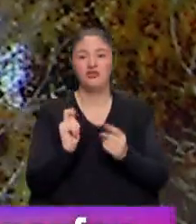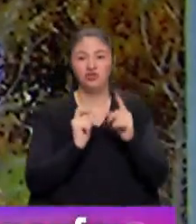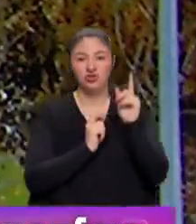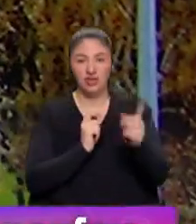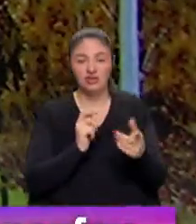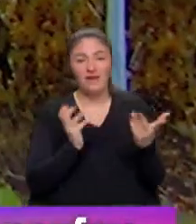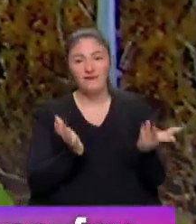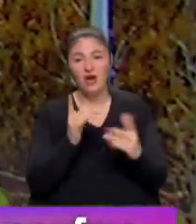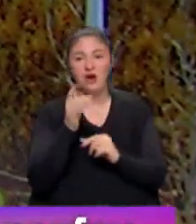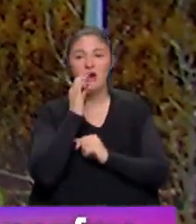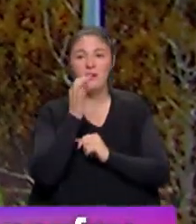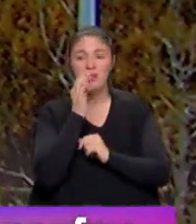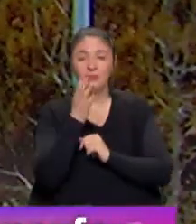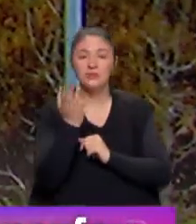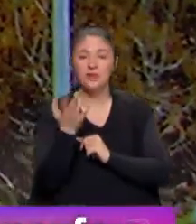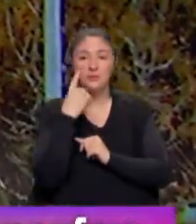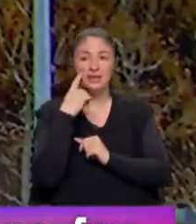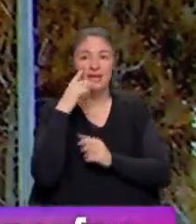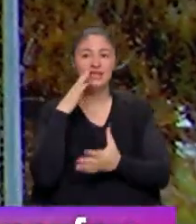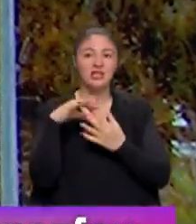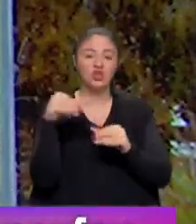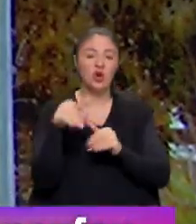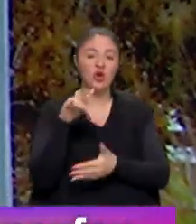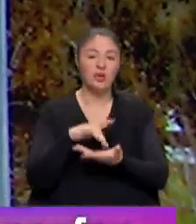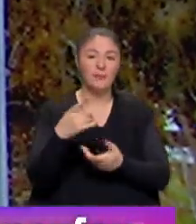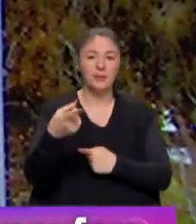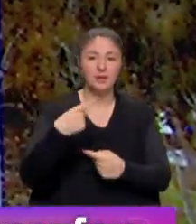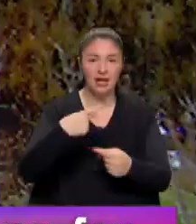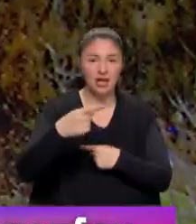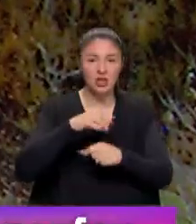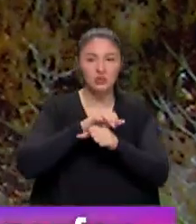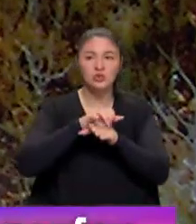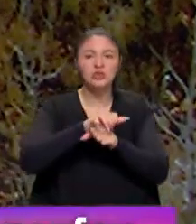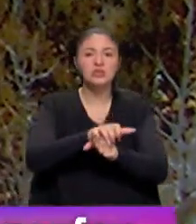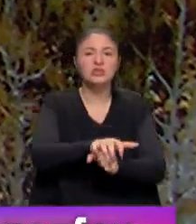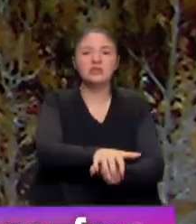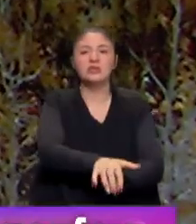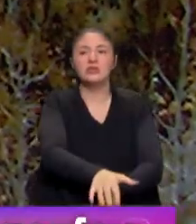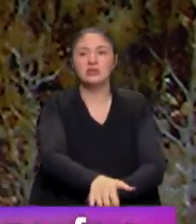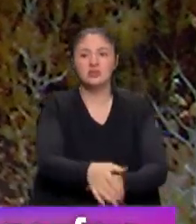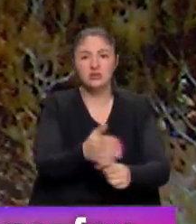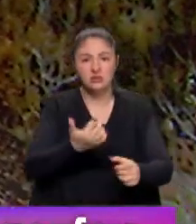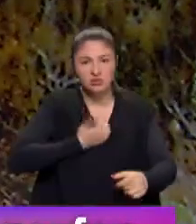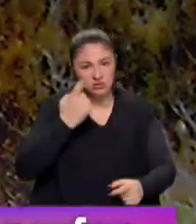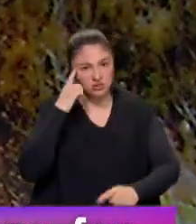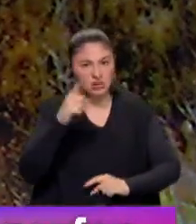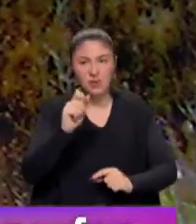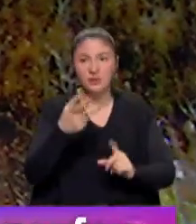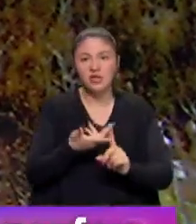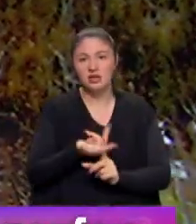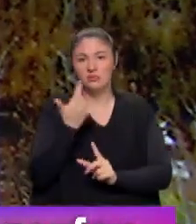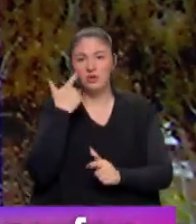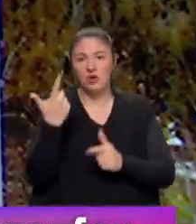edeceğiz. Ve o haberimizde bakın insanlar sokak ortasında birbirlerine zulmediyorlar, zorbalık ediyorlar. Bir